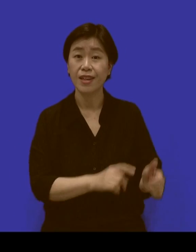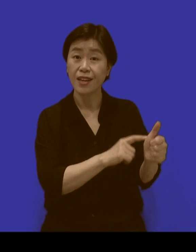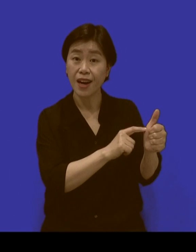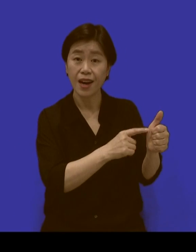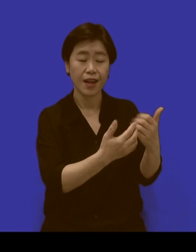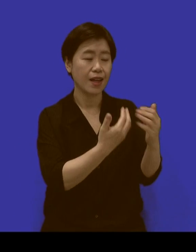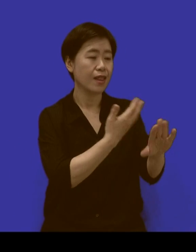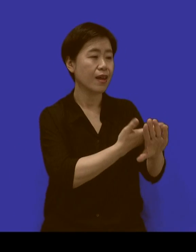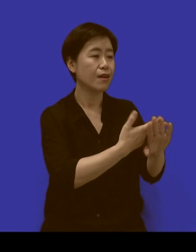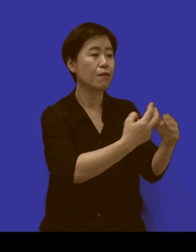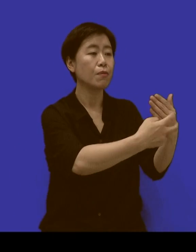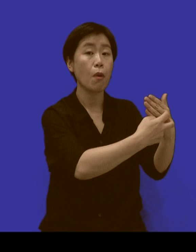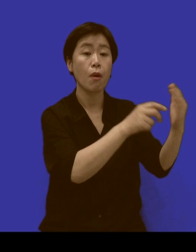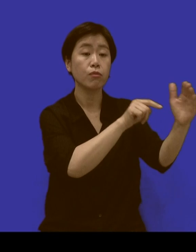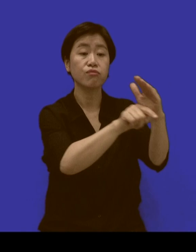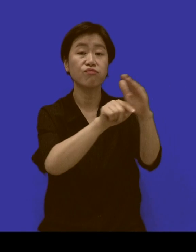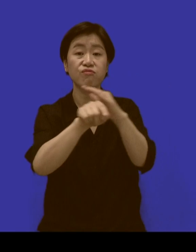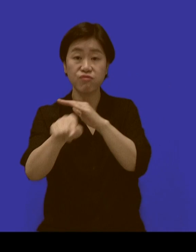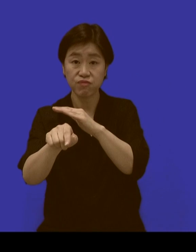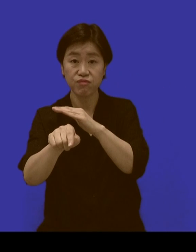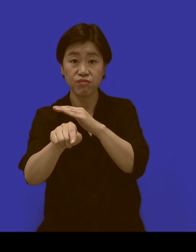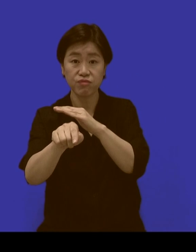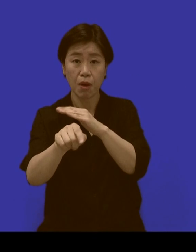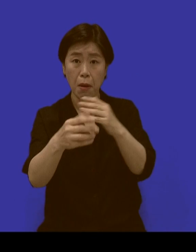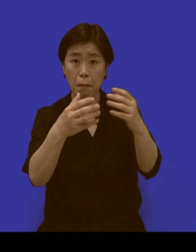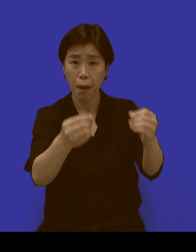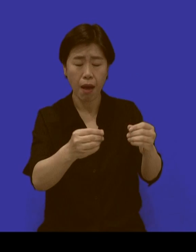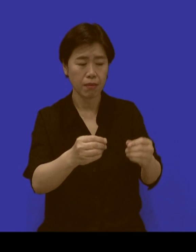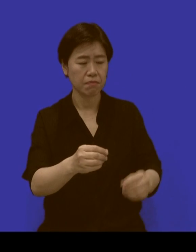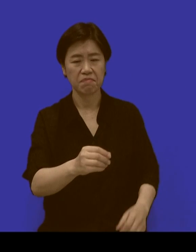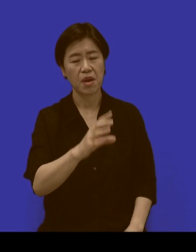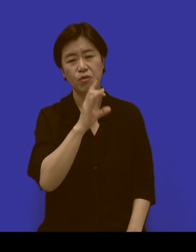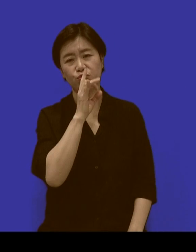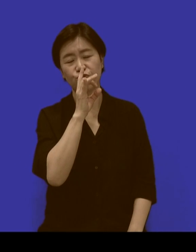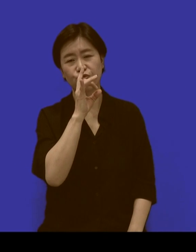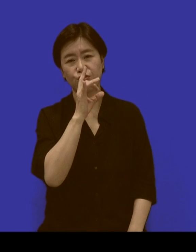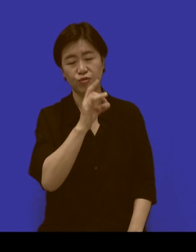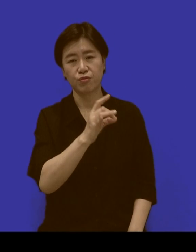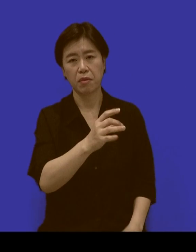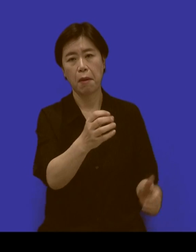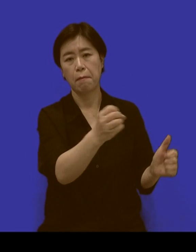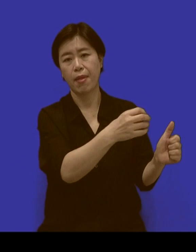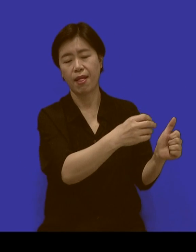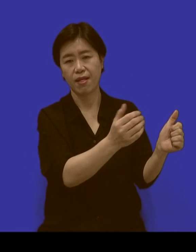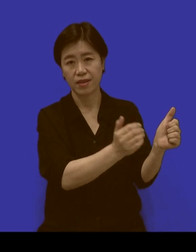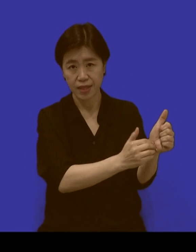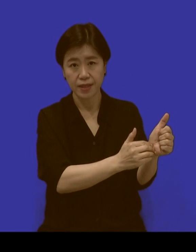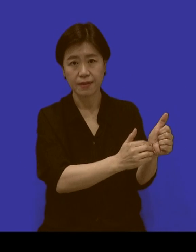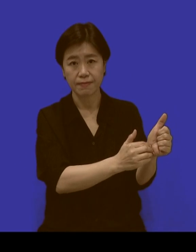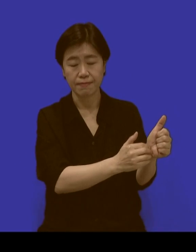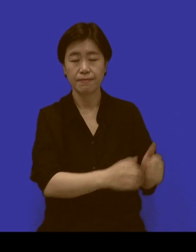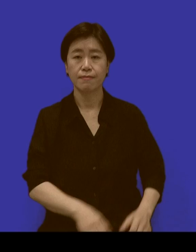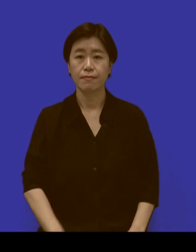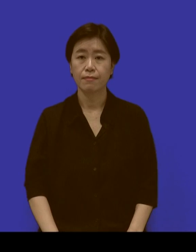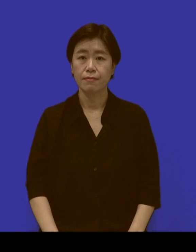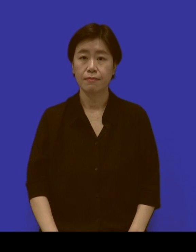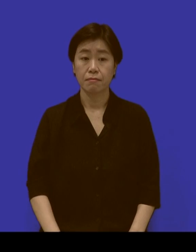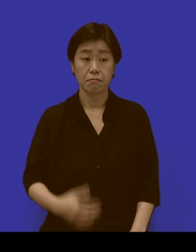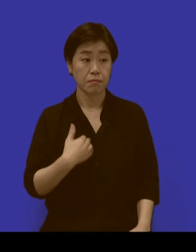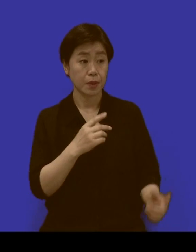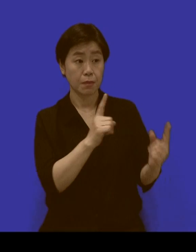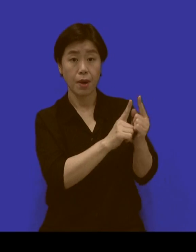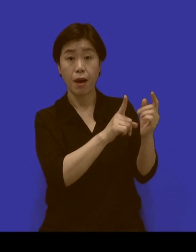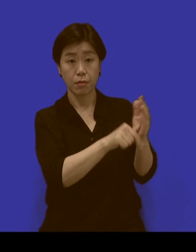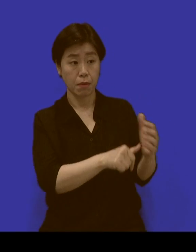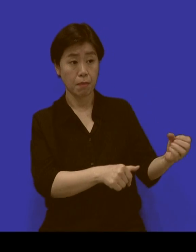돌아다녀 봤는데 다 당연히 거절당한 거죠. 예. 그래서 저도 마찬가지로 말기암은 예, 예. 우리가 이식하지 않는다. 그렇죠, 그렇죠. 그리고 이식